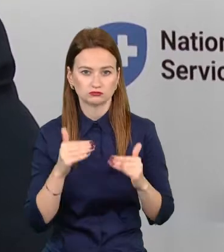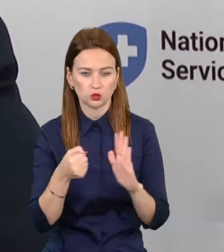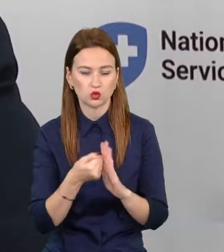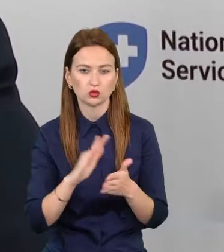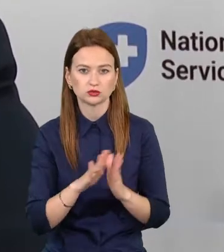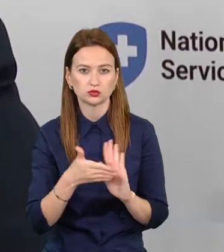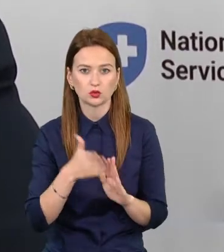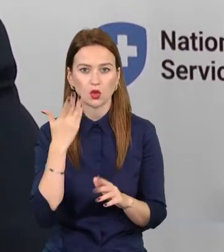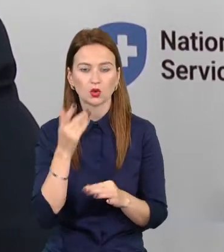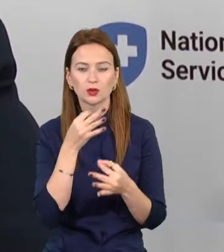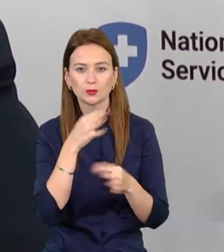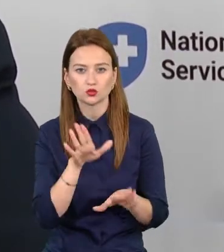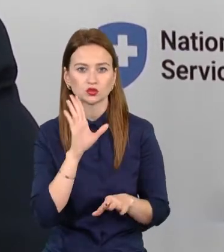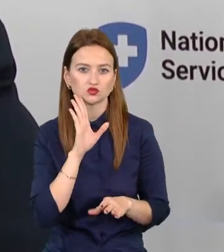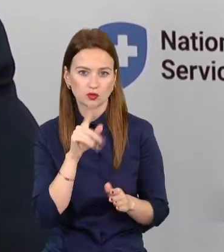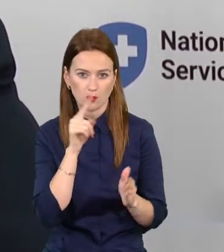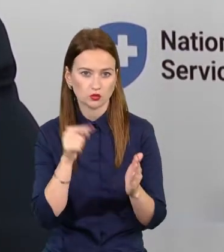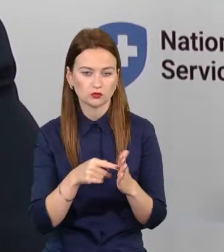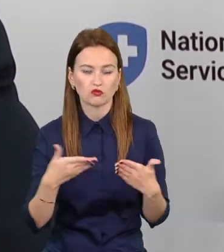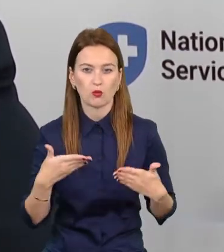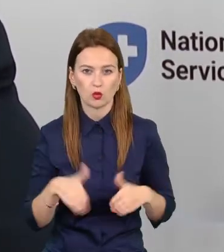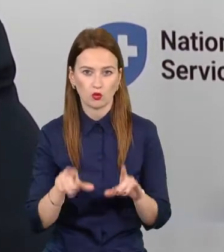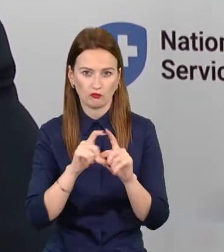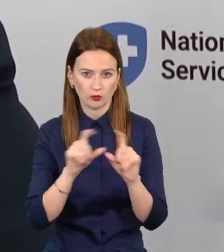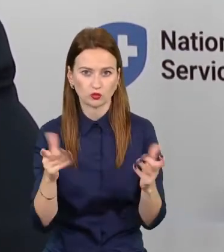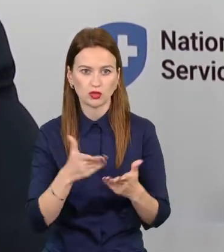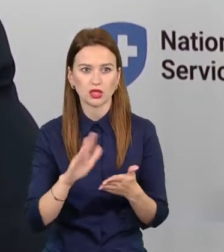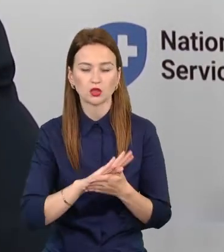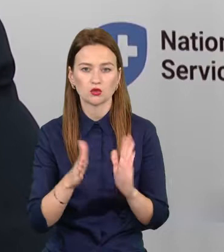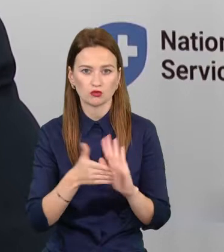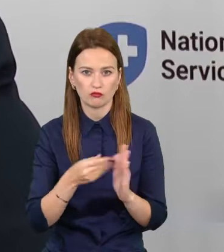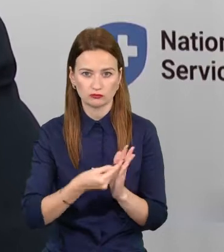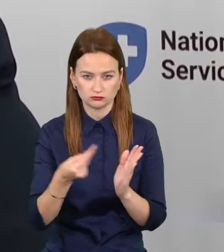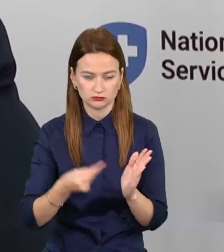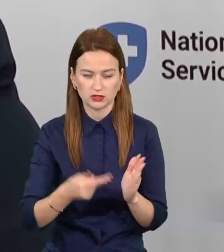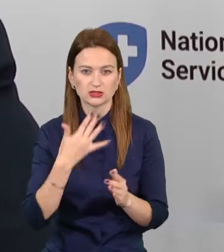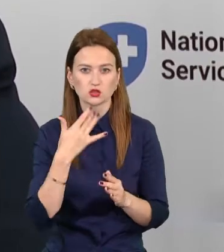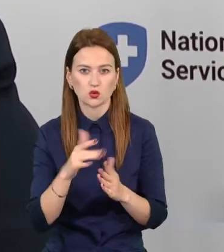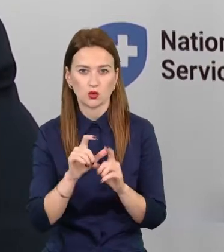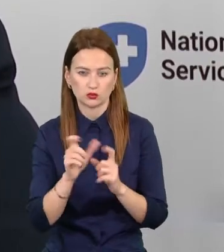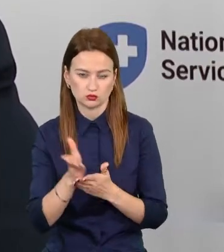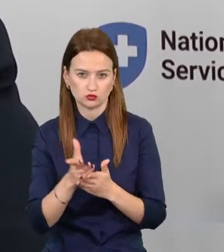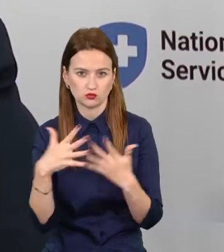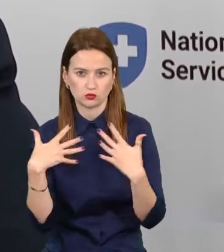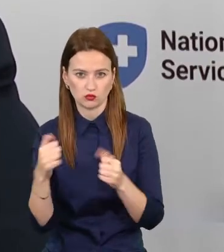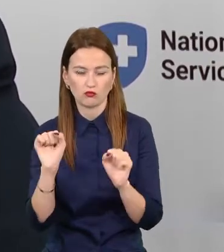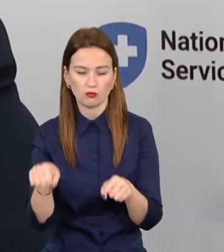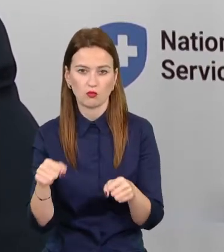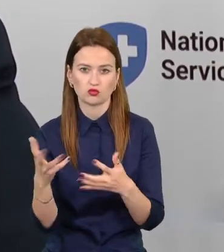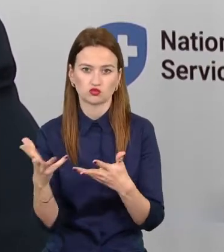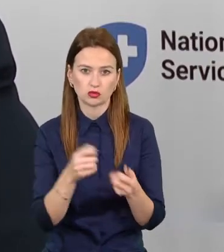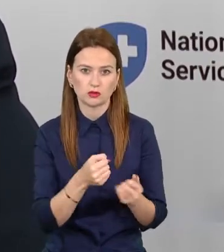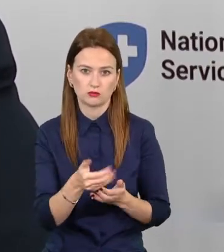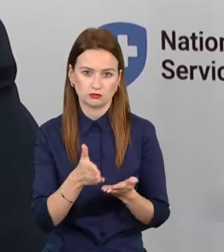коли будь-яка жінка, потрапляючи в пологовий будинок, який уклав договір з Національною службою здоров'я, може отримати послугу,